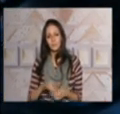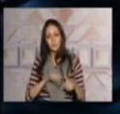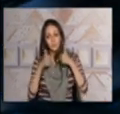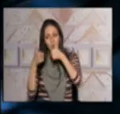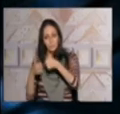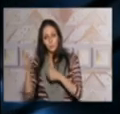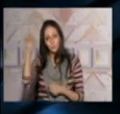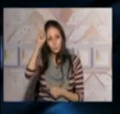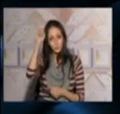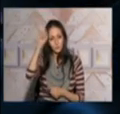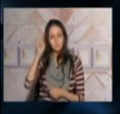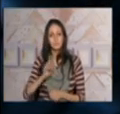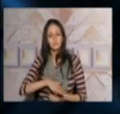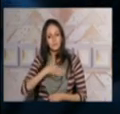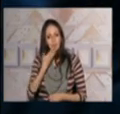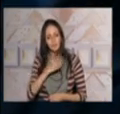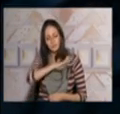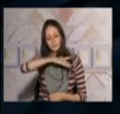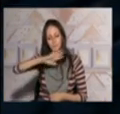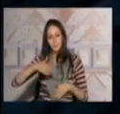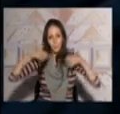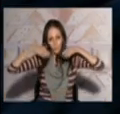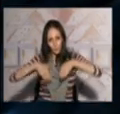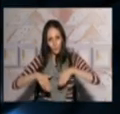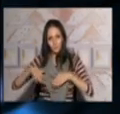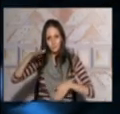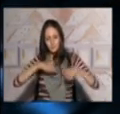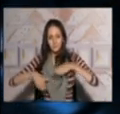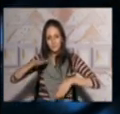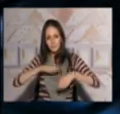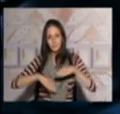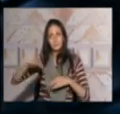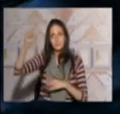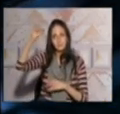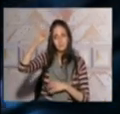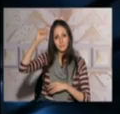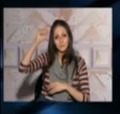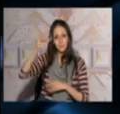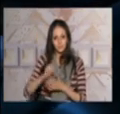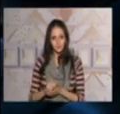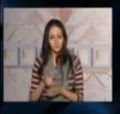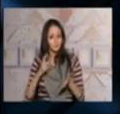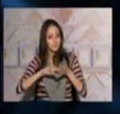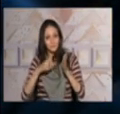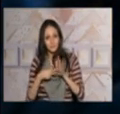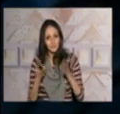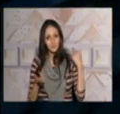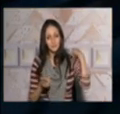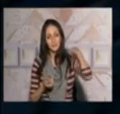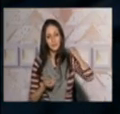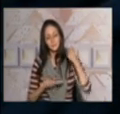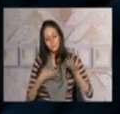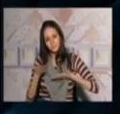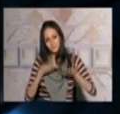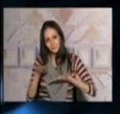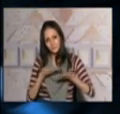والغردقه بيبقى عايز يستمتع بالشواطئ بالشمس، يعني هنا ازاي بان احنا نعمل عمليه تحفيز للسائح ان هو